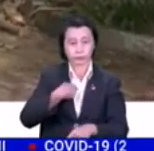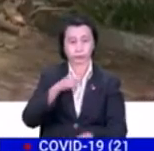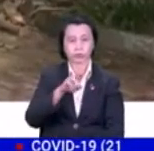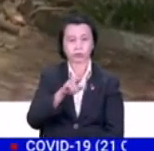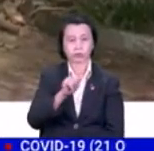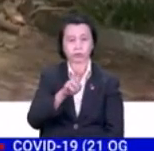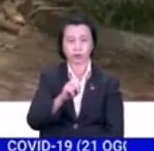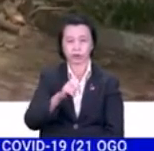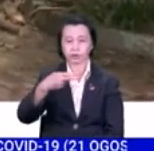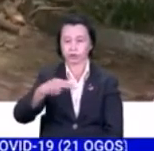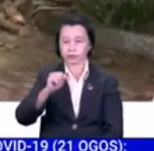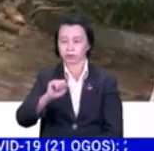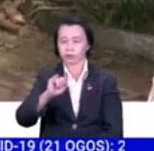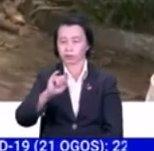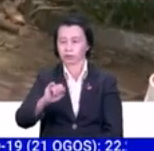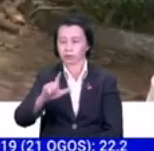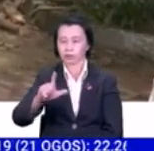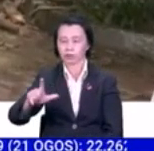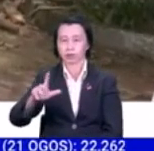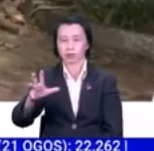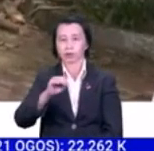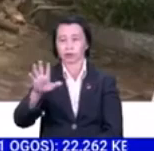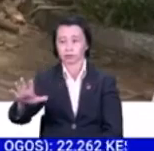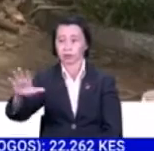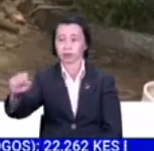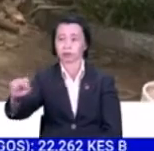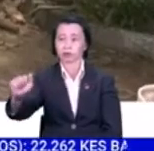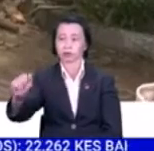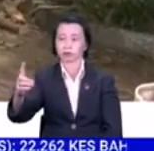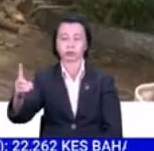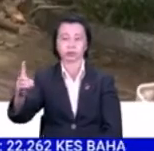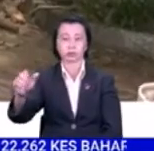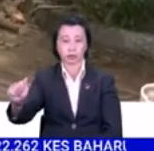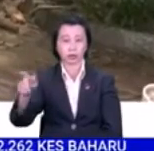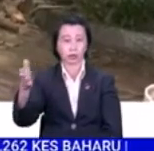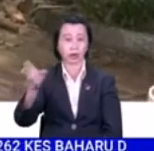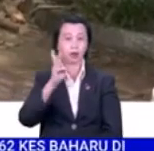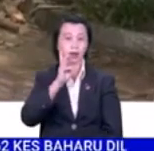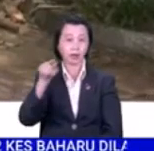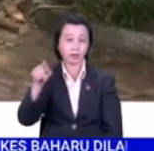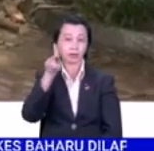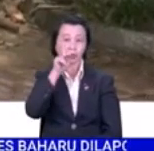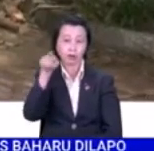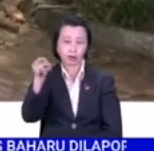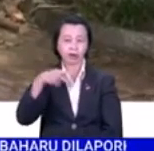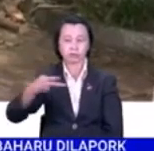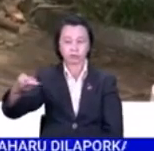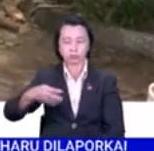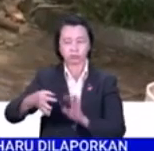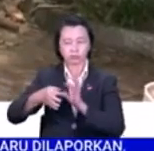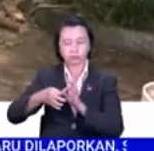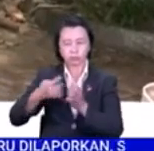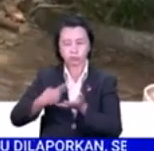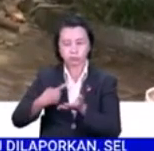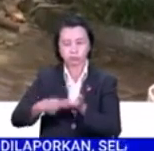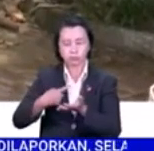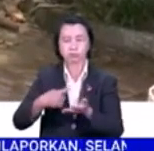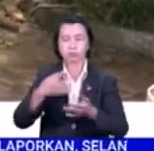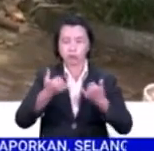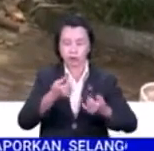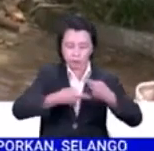Berhad dengan SADA Syarikat Air Kedah. Jadi kami akan memproses air